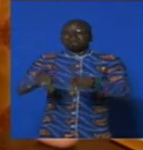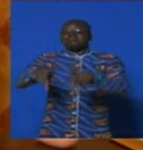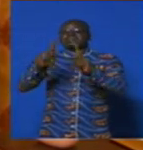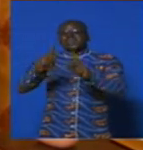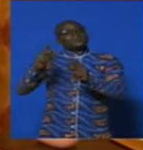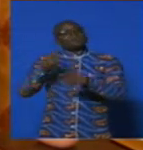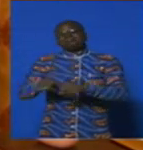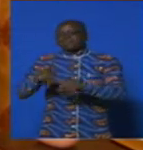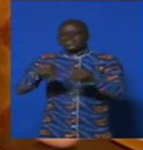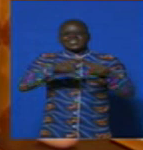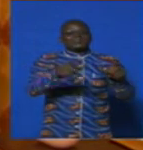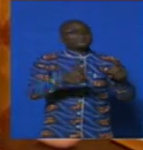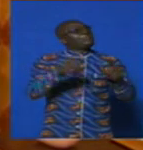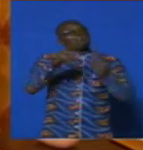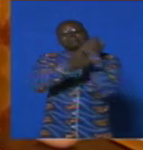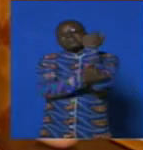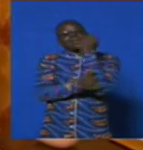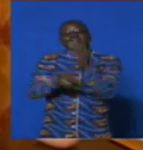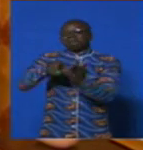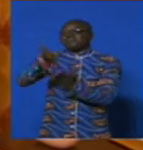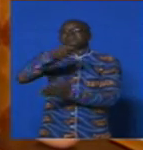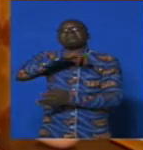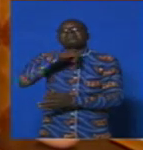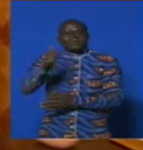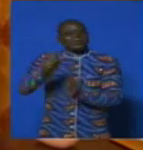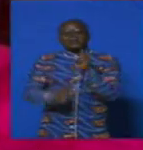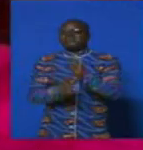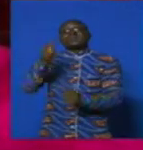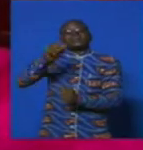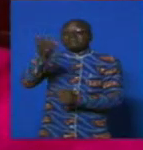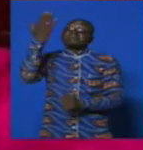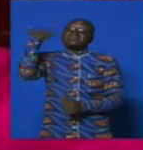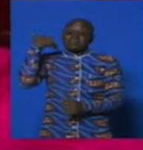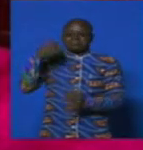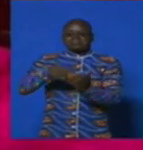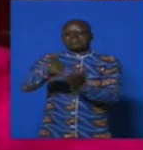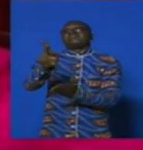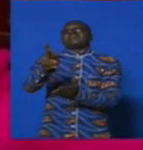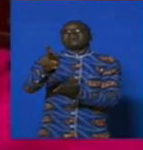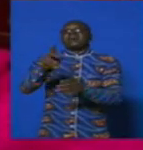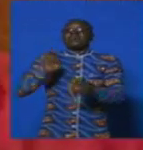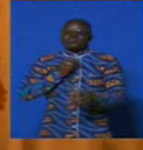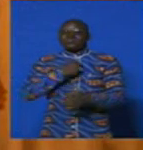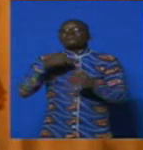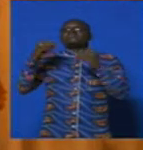différents pays qu'ils ne paieront pas forcément plus que ce qu'ils payaient avant. Nous avons